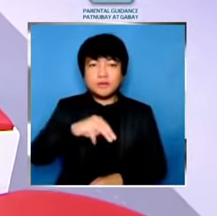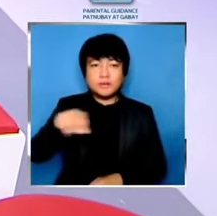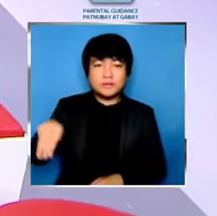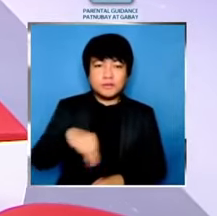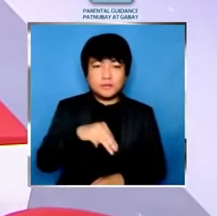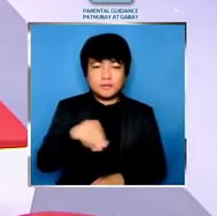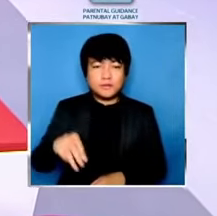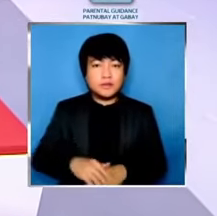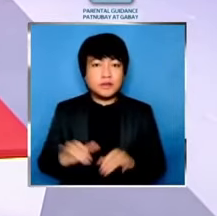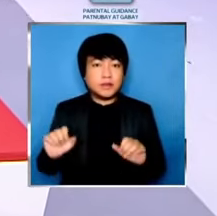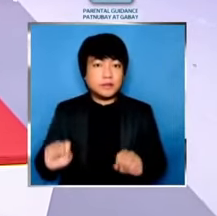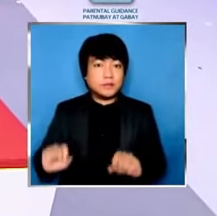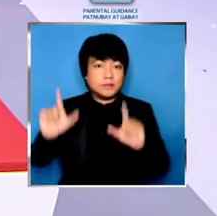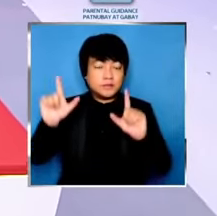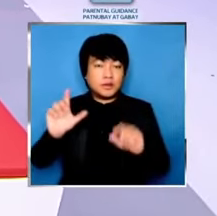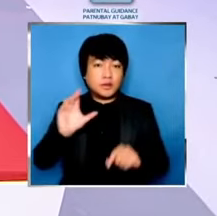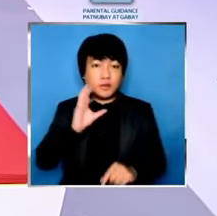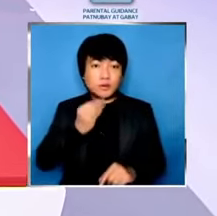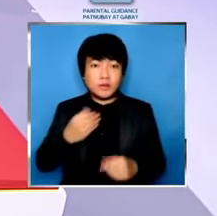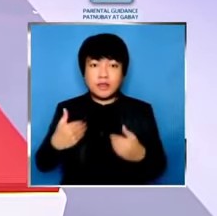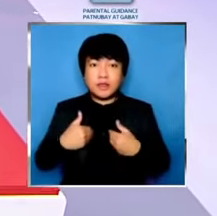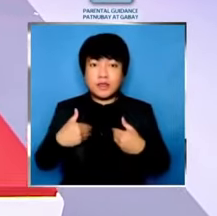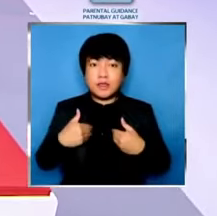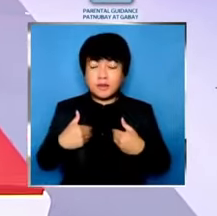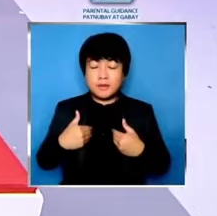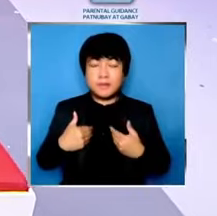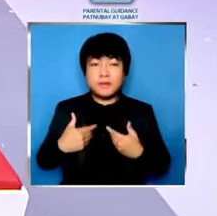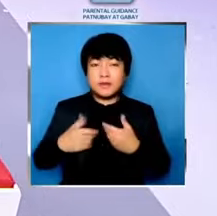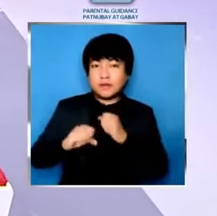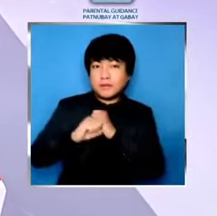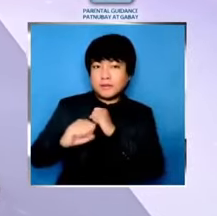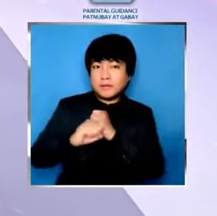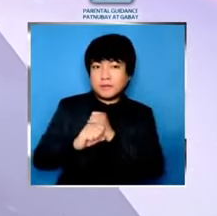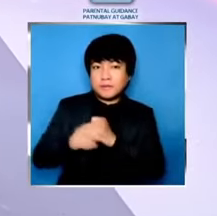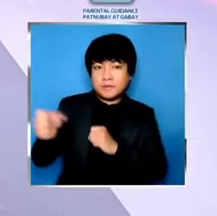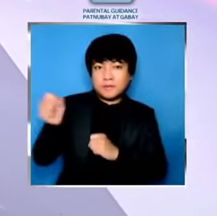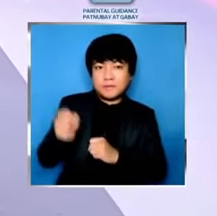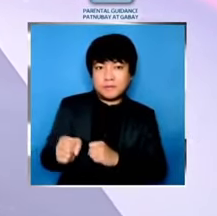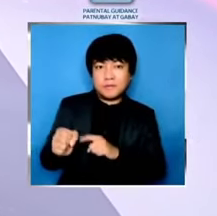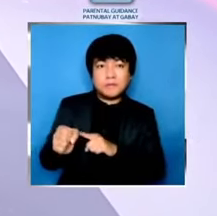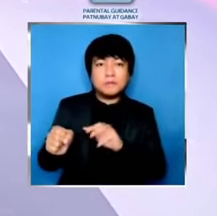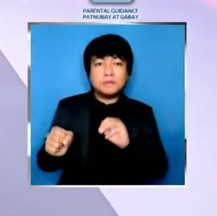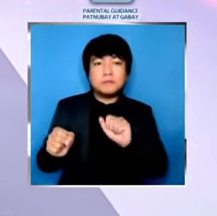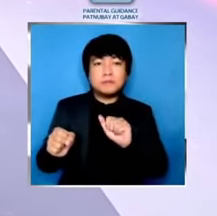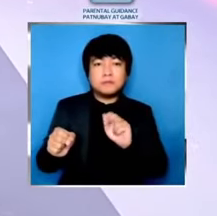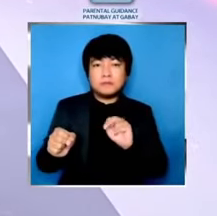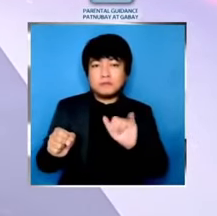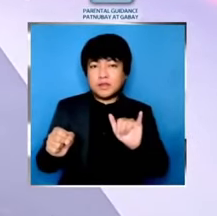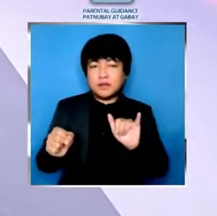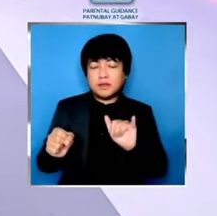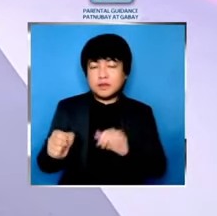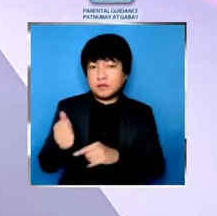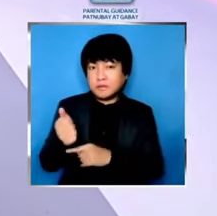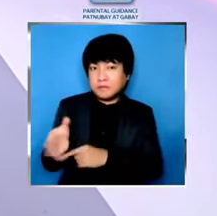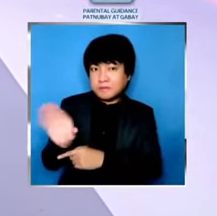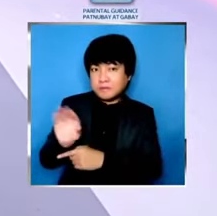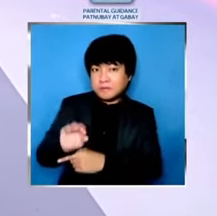ang animal advocate at kaibigan kong si Manny Tangko. Magandang gabi, Manny. Good evening.